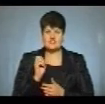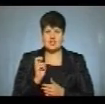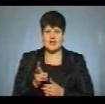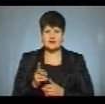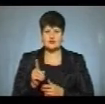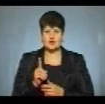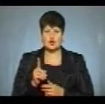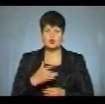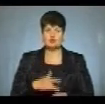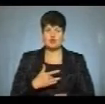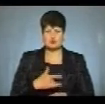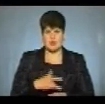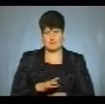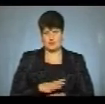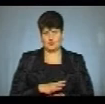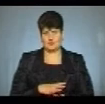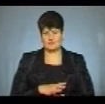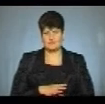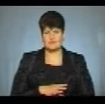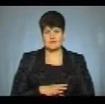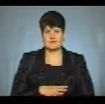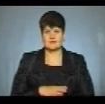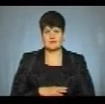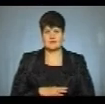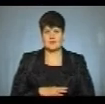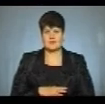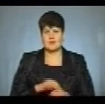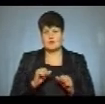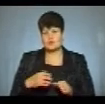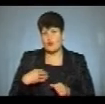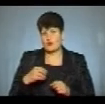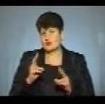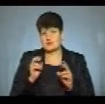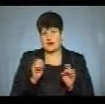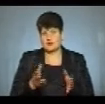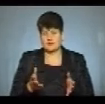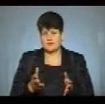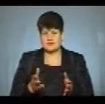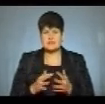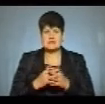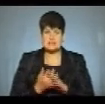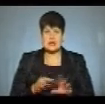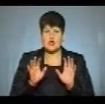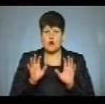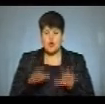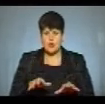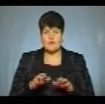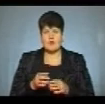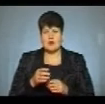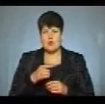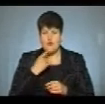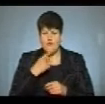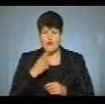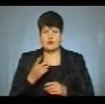що Трускавецький був. Струна до таки, десь може в Львові хтось кинув. Селищний голова Курян Володимир Вишнівецький каже,